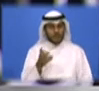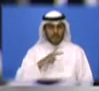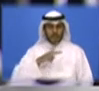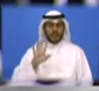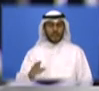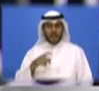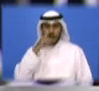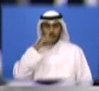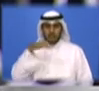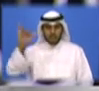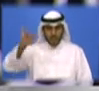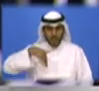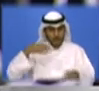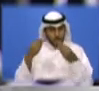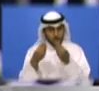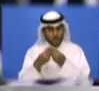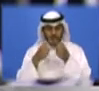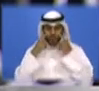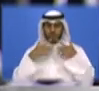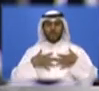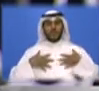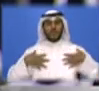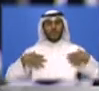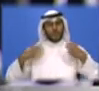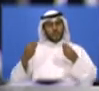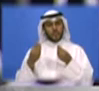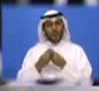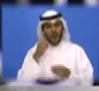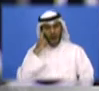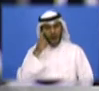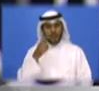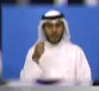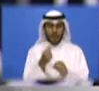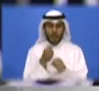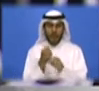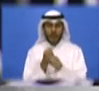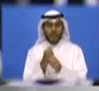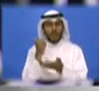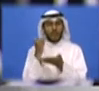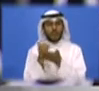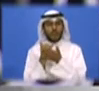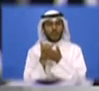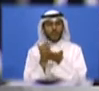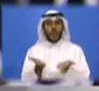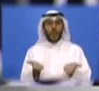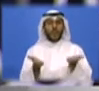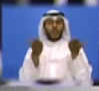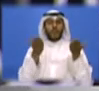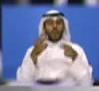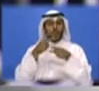الجسام، وهو ما يؤكد الاهتمام الذي توليه القيادة السياسية العليا للبلاد